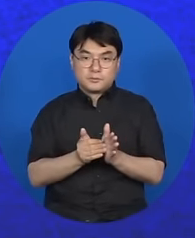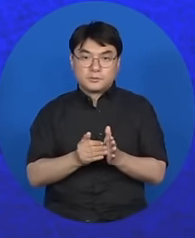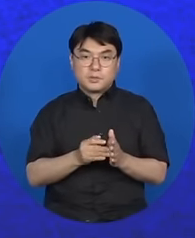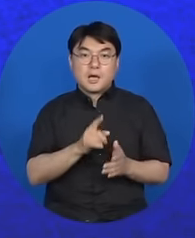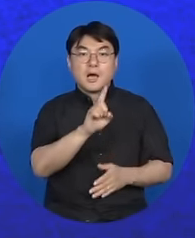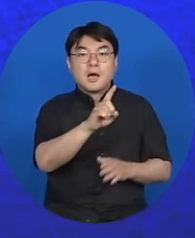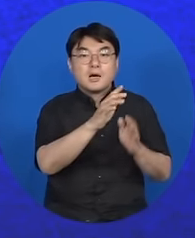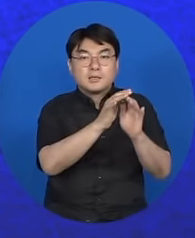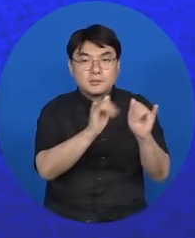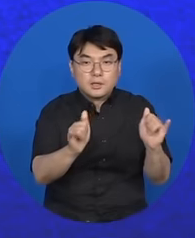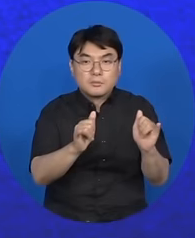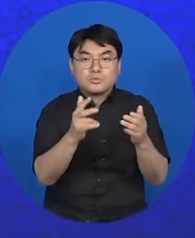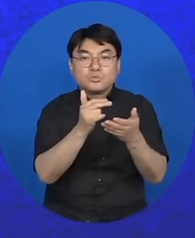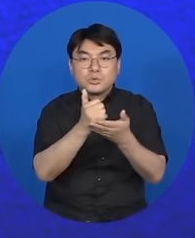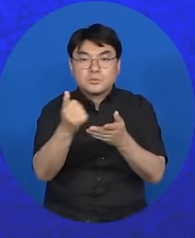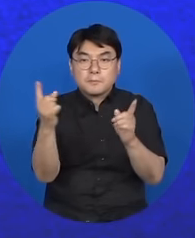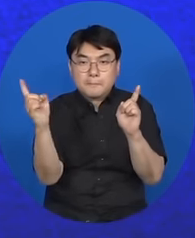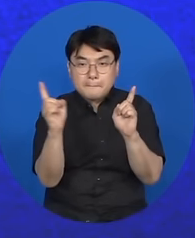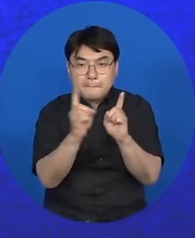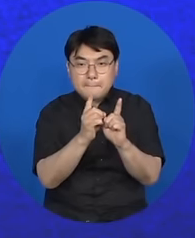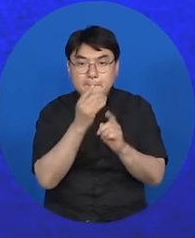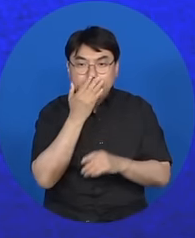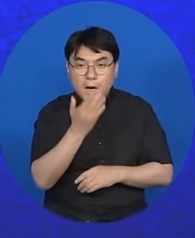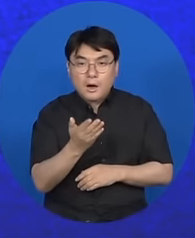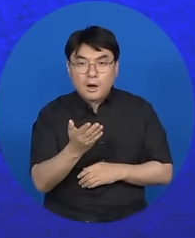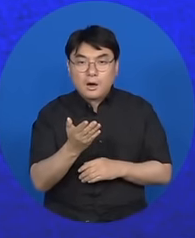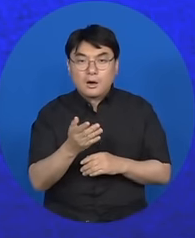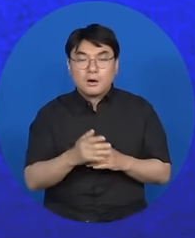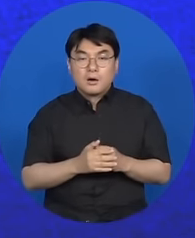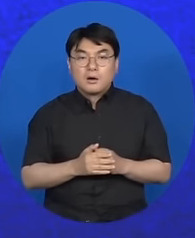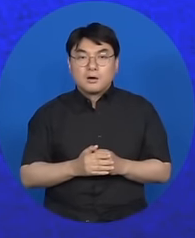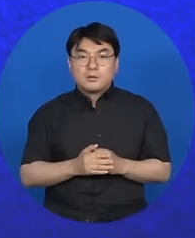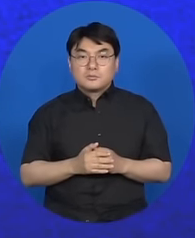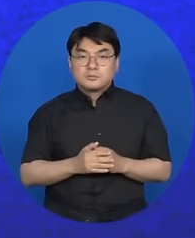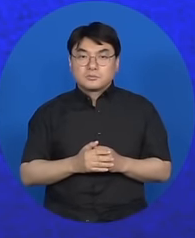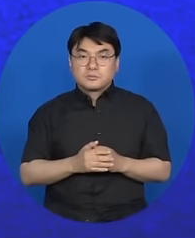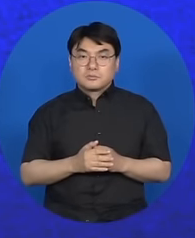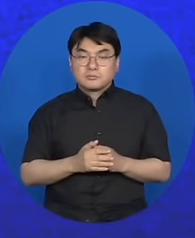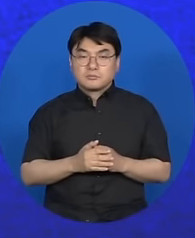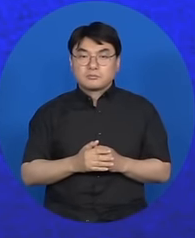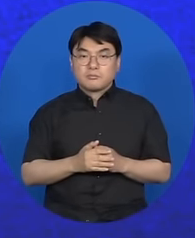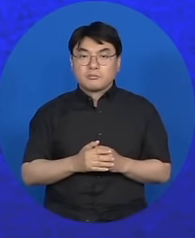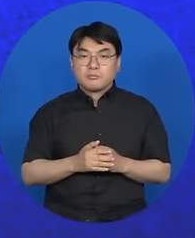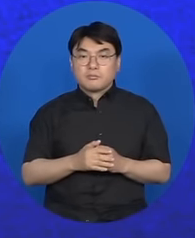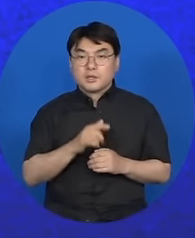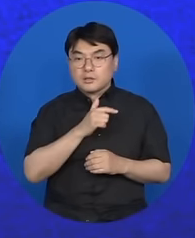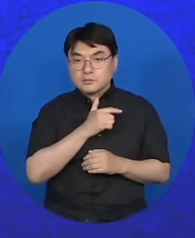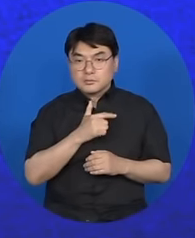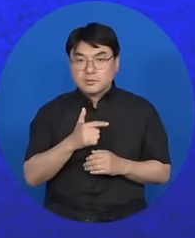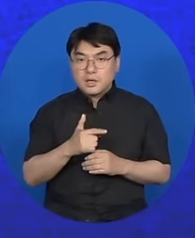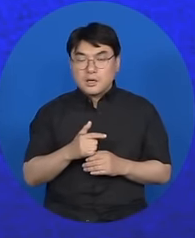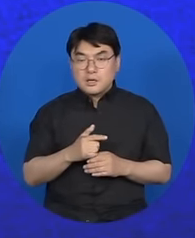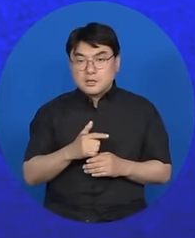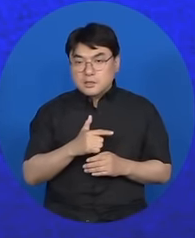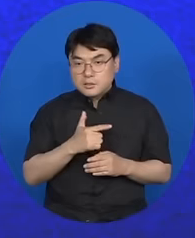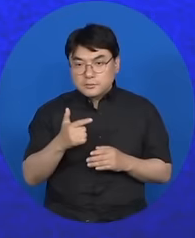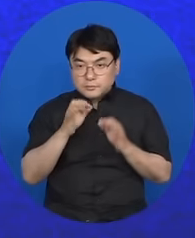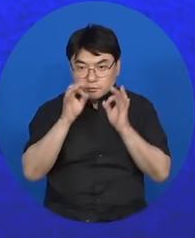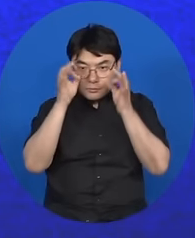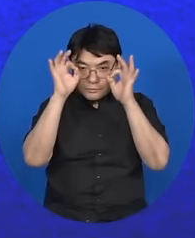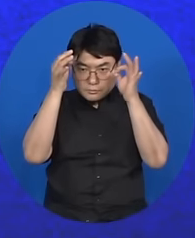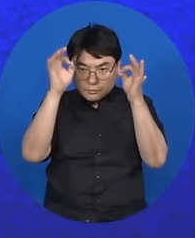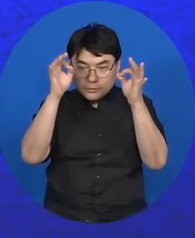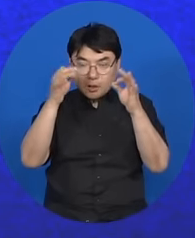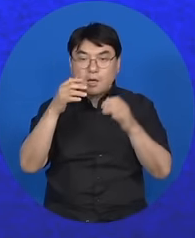그 한 사람이 주님을 만날 수 있도록 어떻게 보면 좀 무모하고 과도한 지출을 인상의 에너지를 써가면서 빌립을